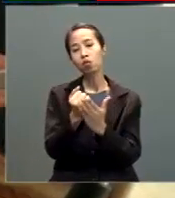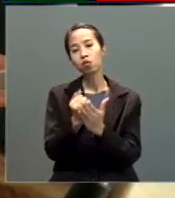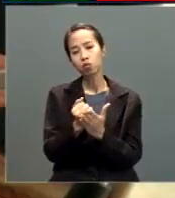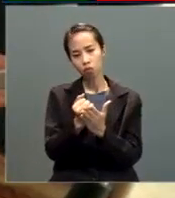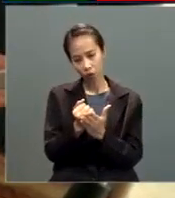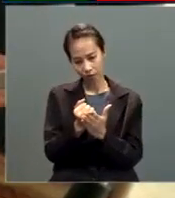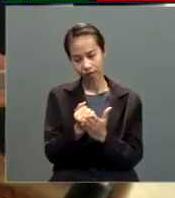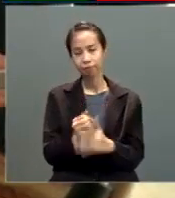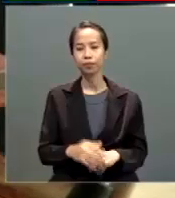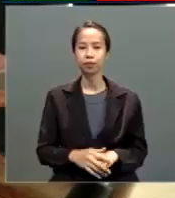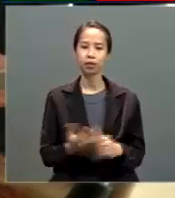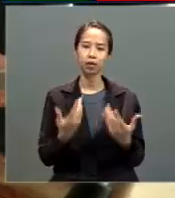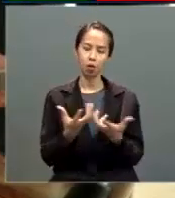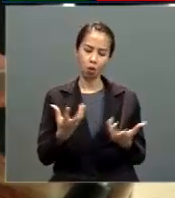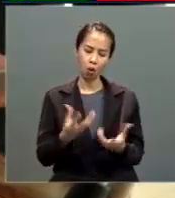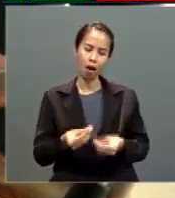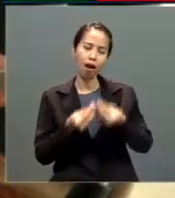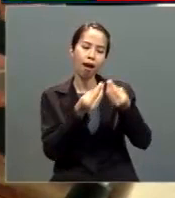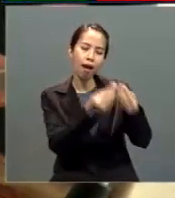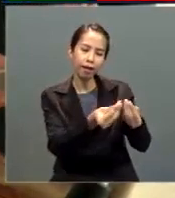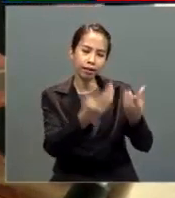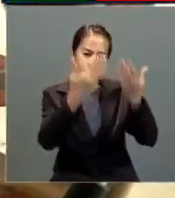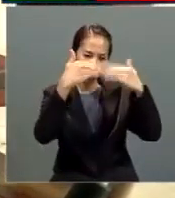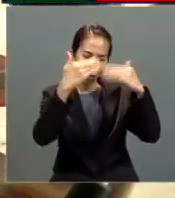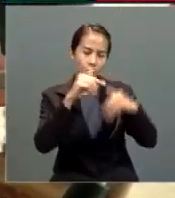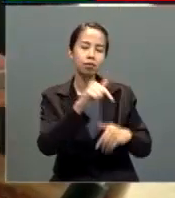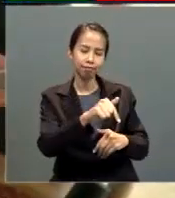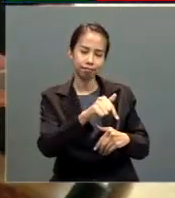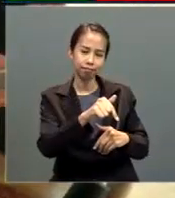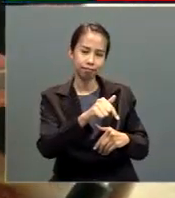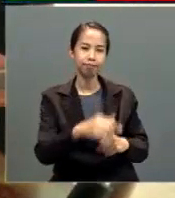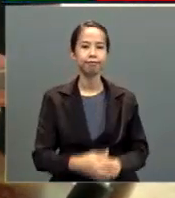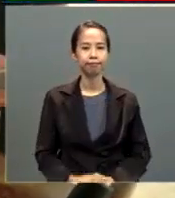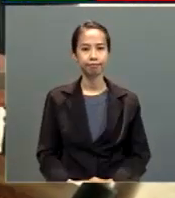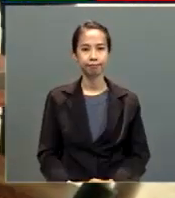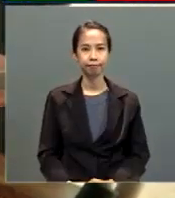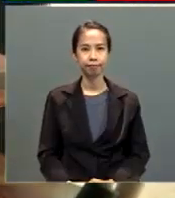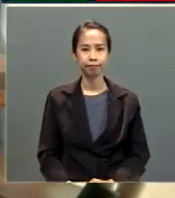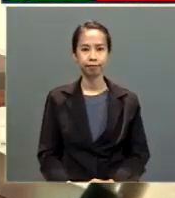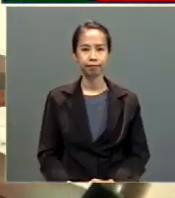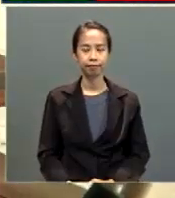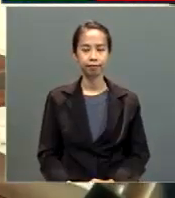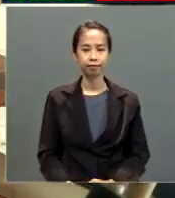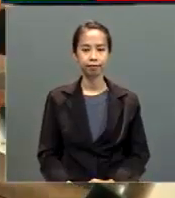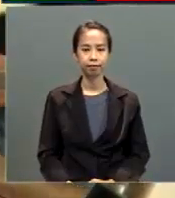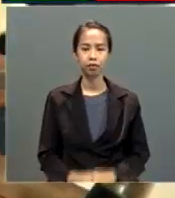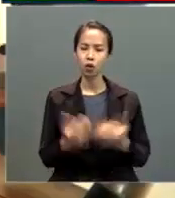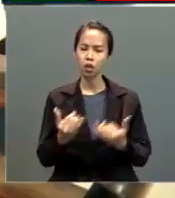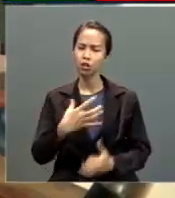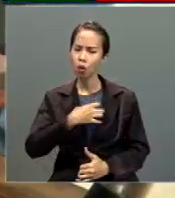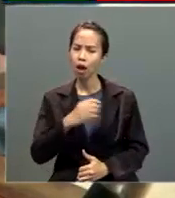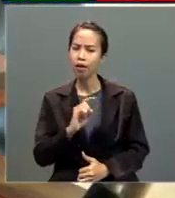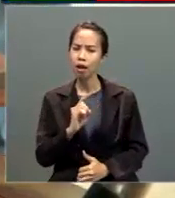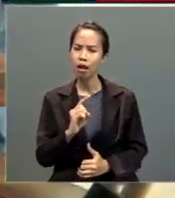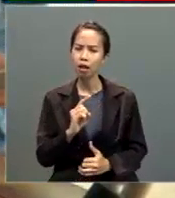ส่งต่อสิ่งเหล่านี้ให้กับถึงมือสมาชิกอีกทีนึงครับ ตอนนี้ได้ขาดแคลนอะไร